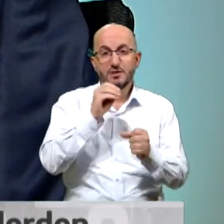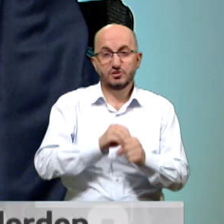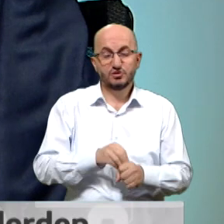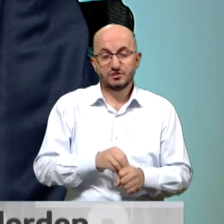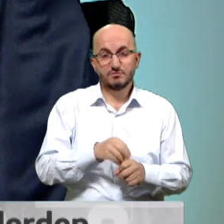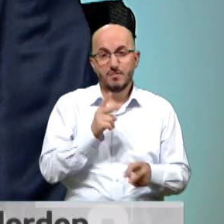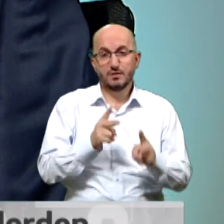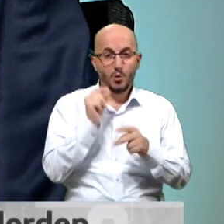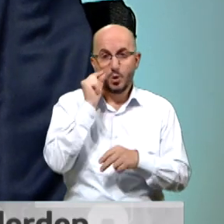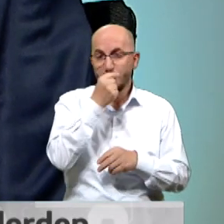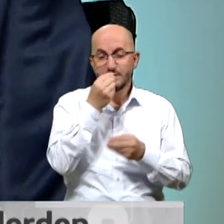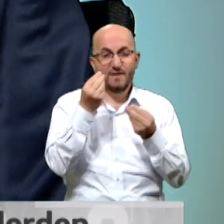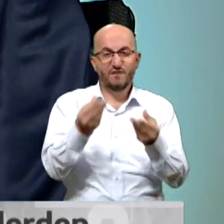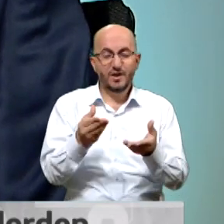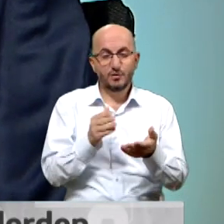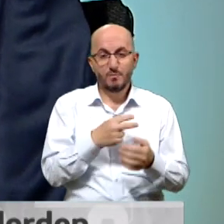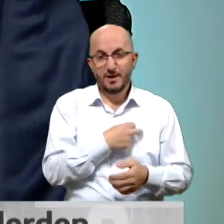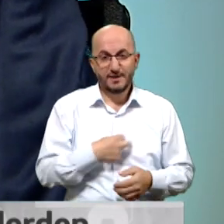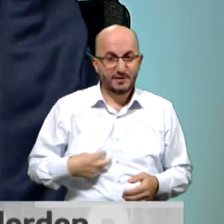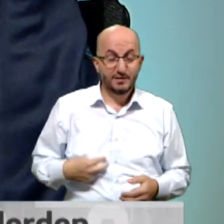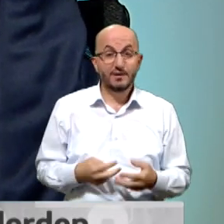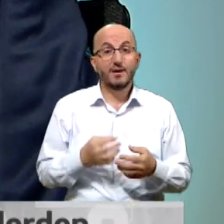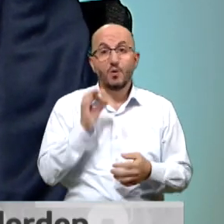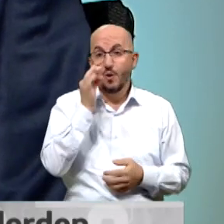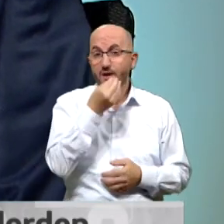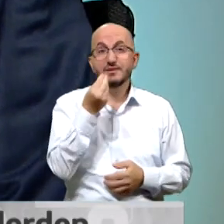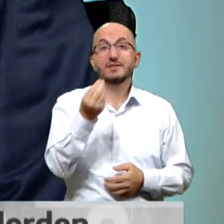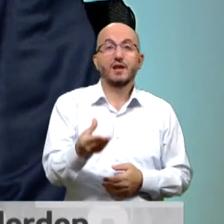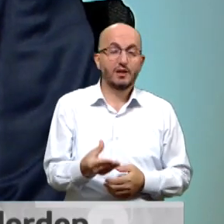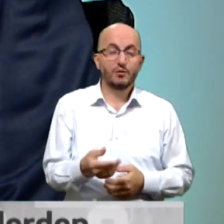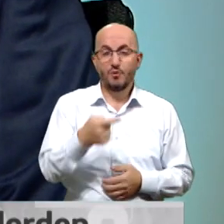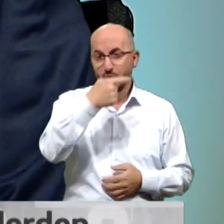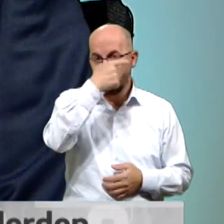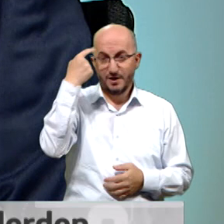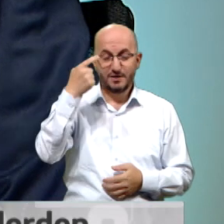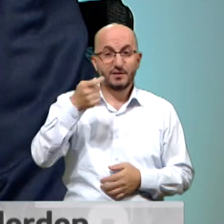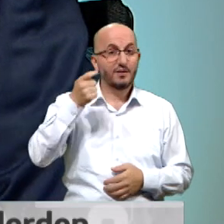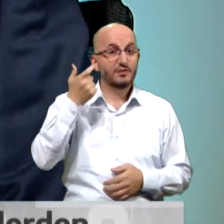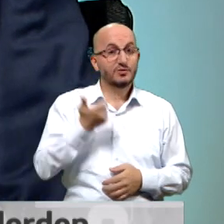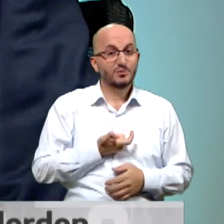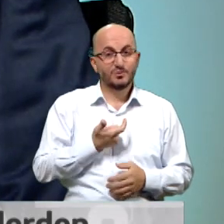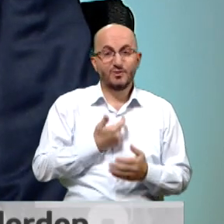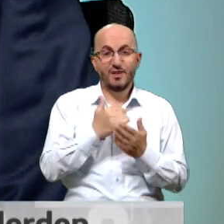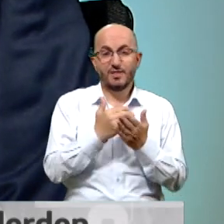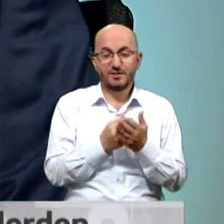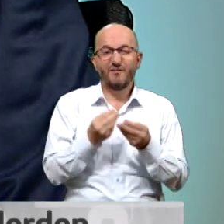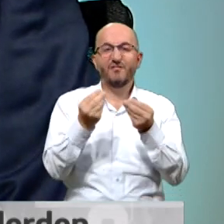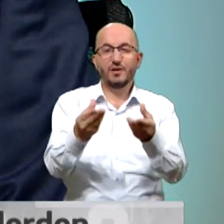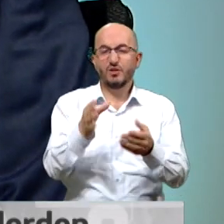takım kolaylıklar sağlıyor veya belediyelerimiz bir kolaylık sağlıyor. Onu belli şartlarda veriyor. Kime